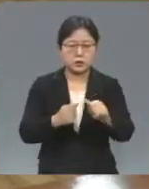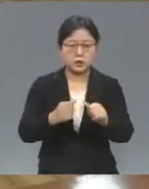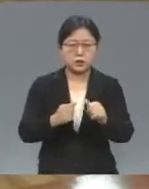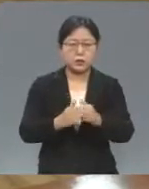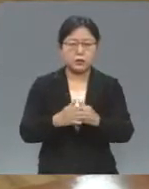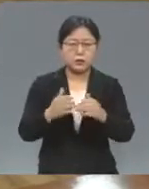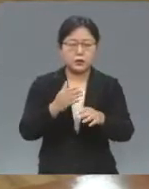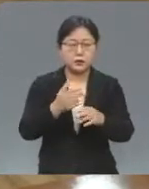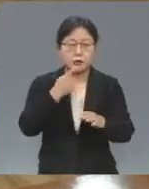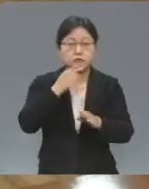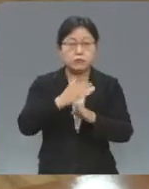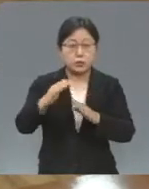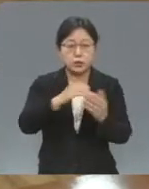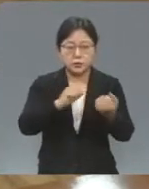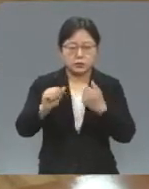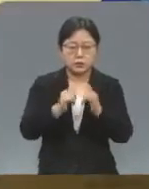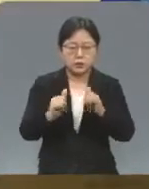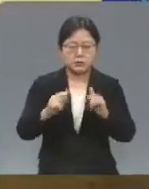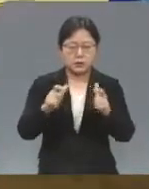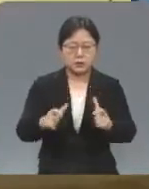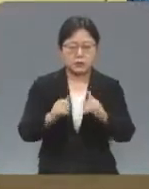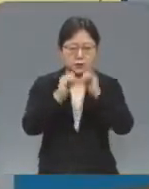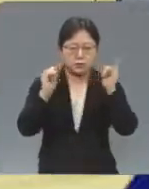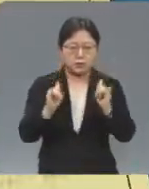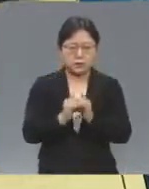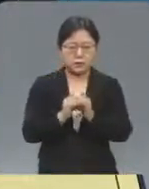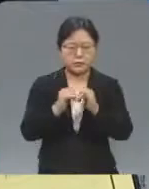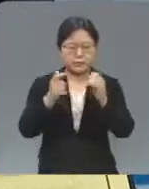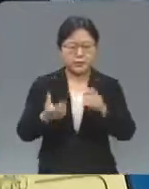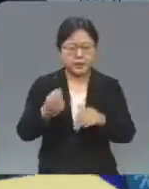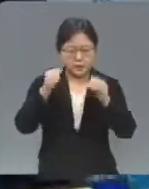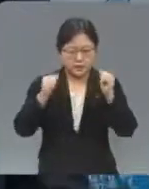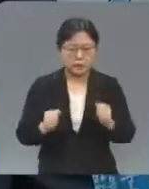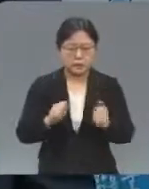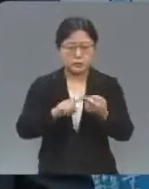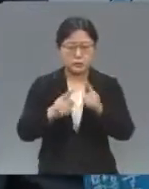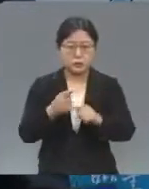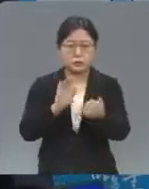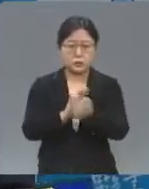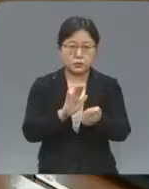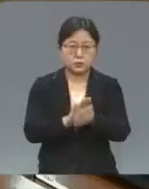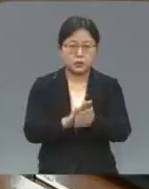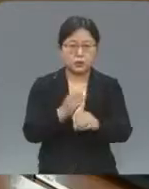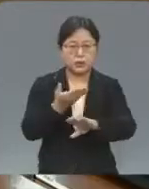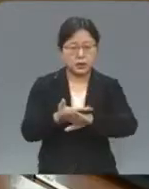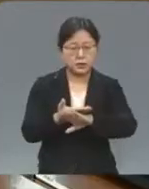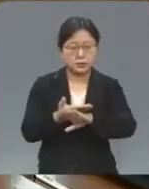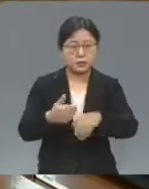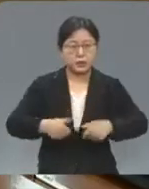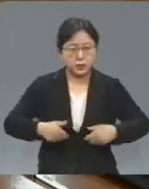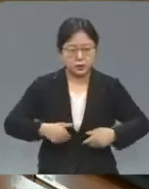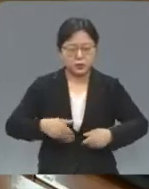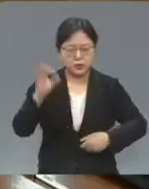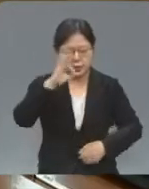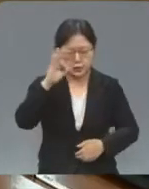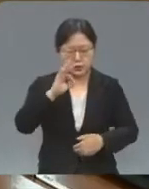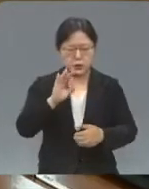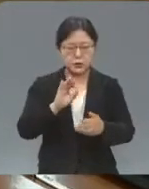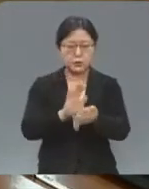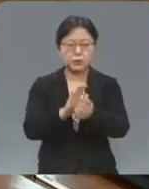통해 북한 이탈 주민이 지역사회 조기에 정착할 수 있도록 상호 지원하고 기타 협력 분야를 발굴해서 추진할